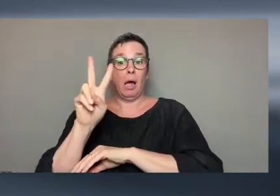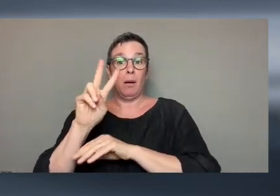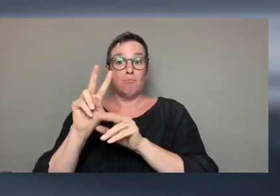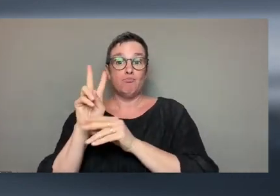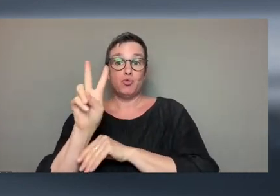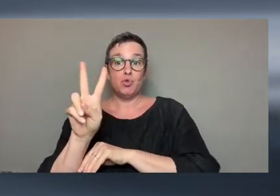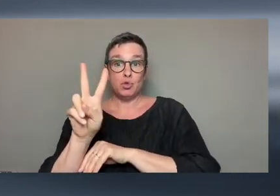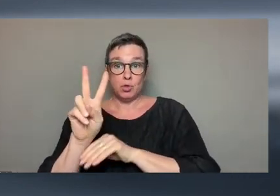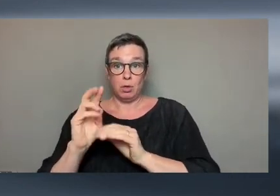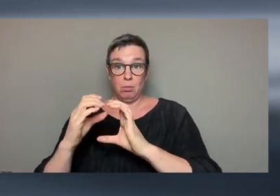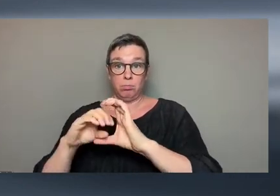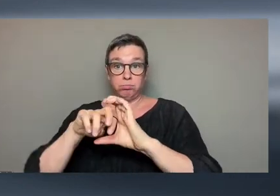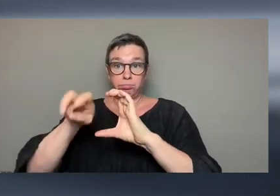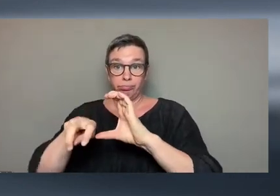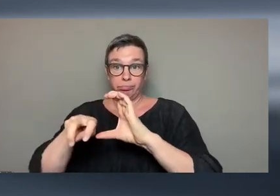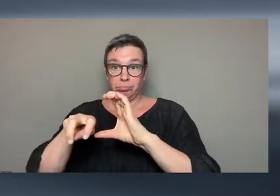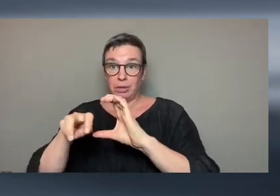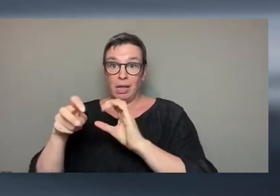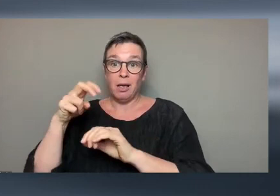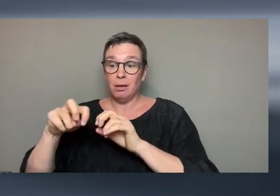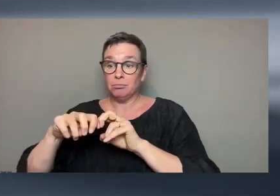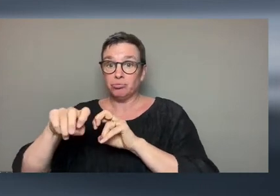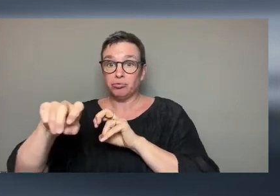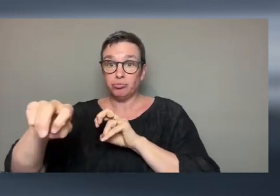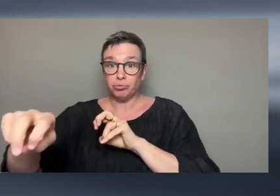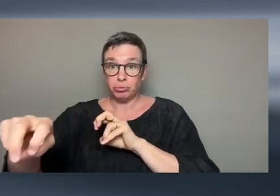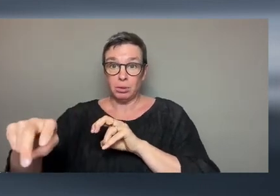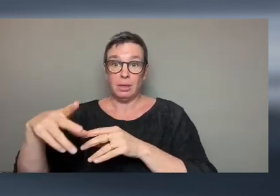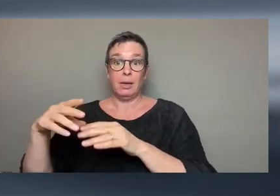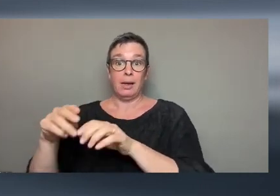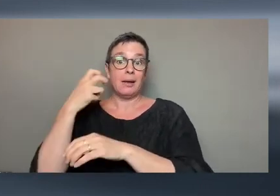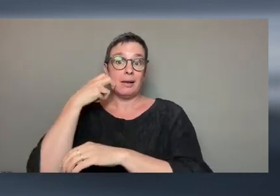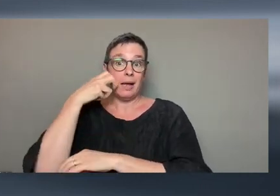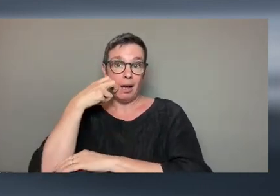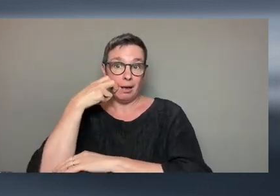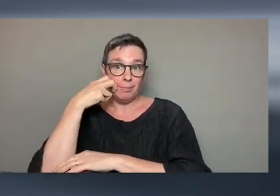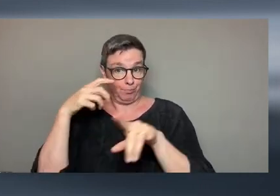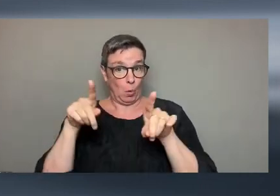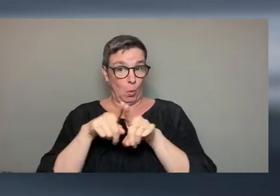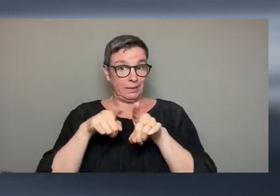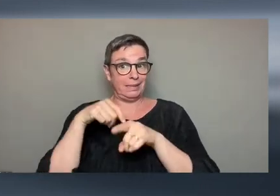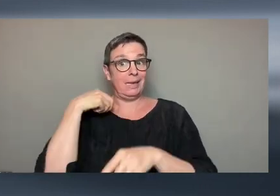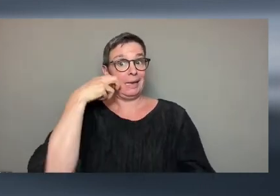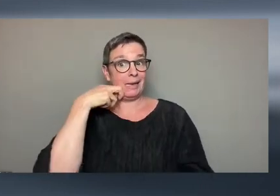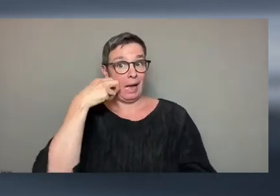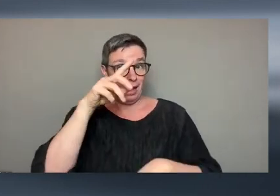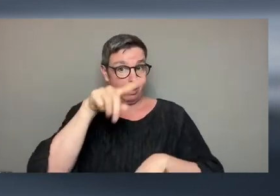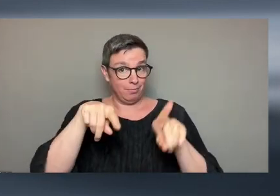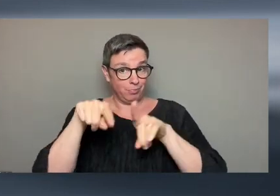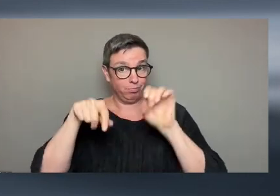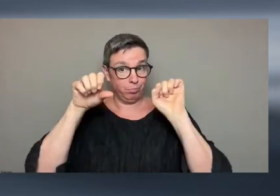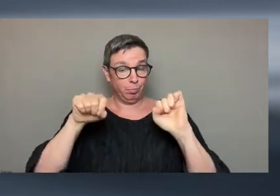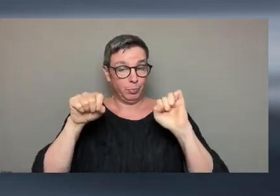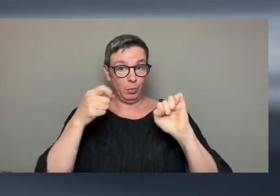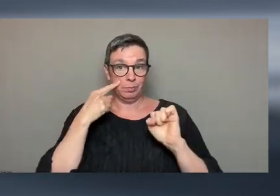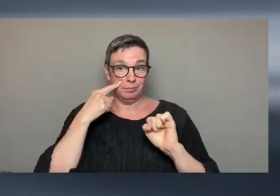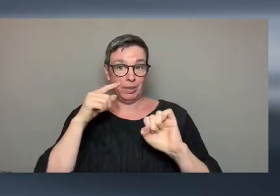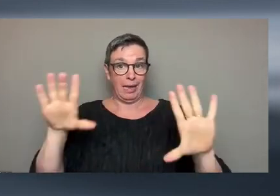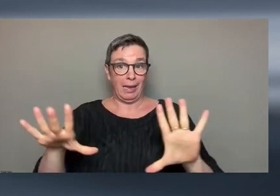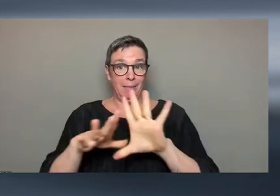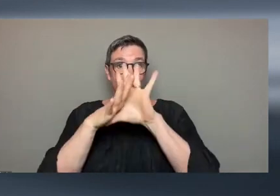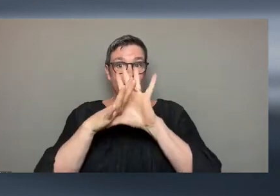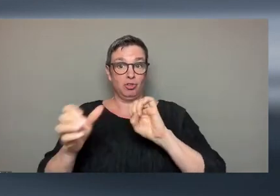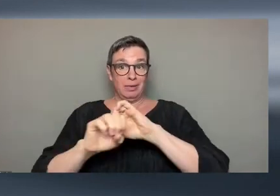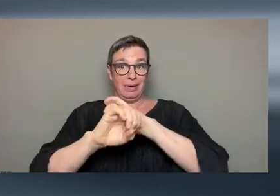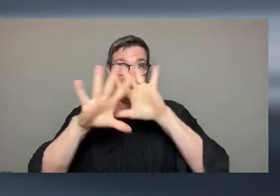gare. Pour les plus grandes gares, nous pouvons également calculer et représenter le trajet